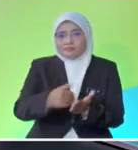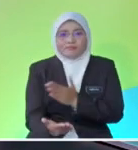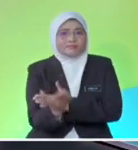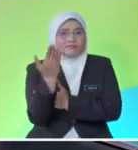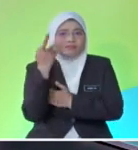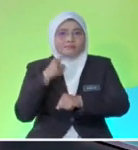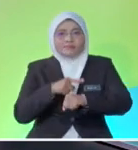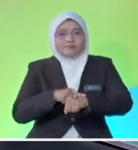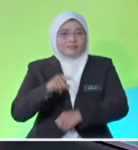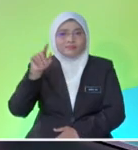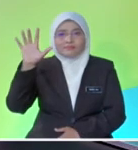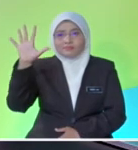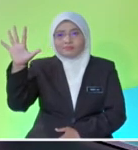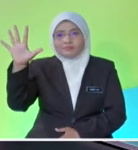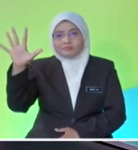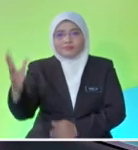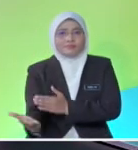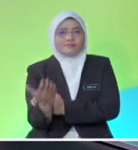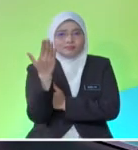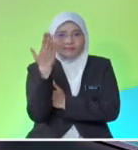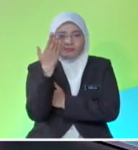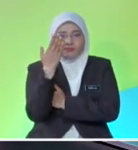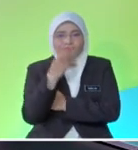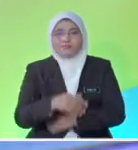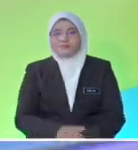pagi. Oh, 5 pagi. Awalnya cikgu bangun.